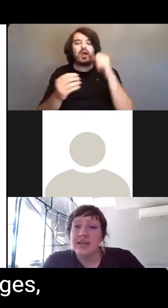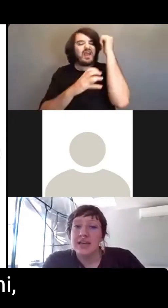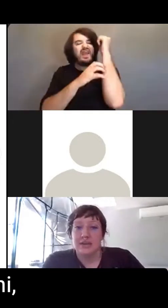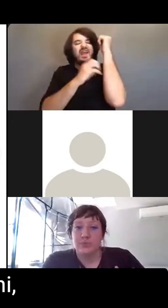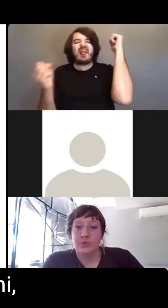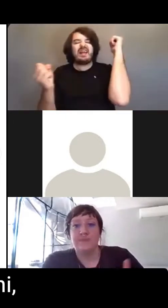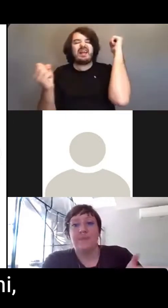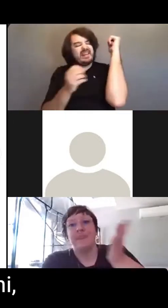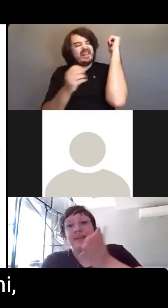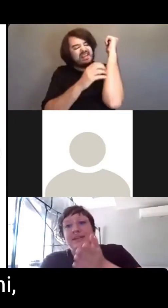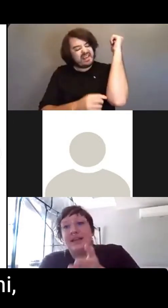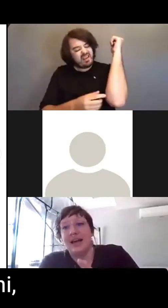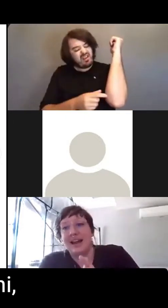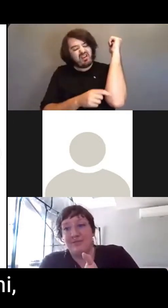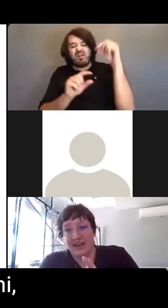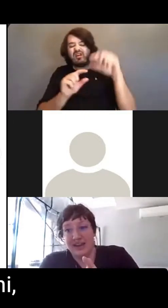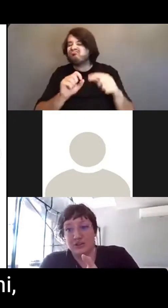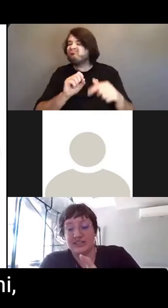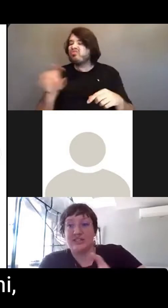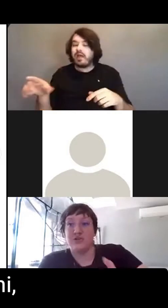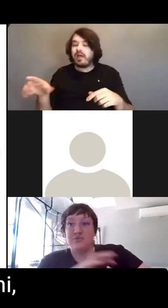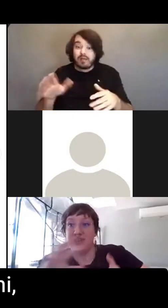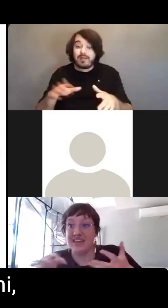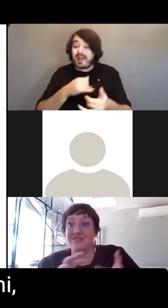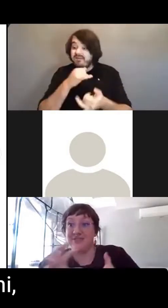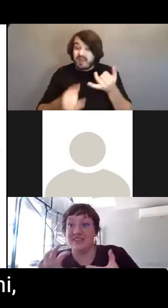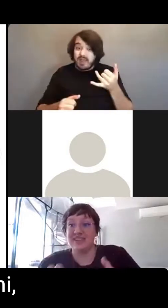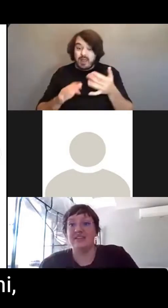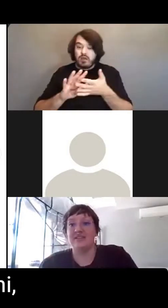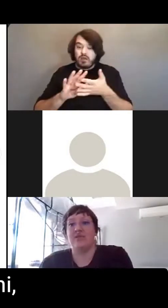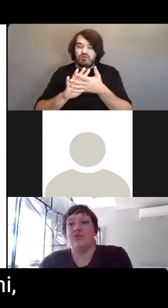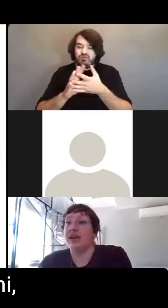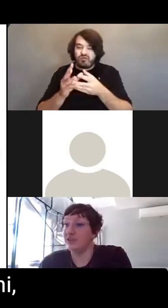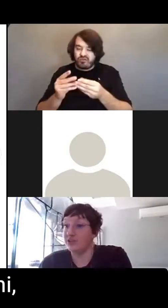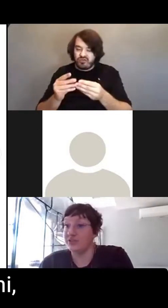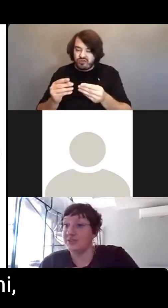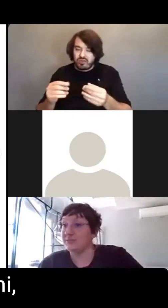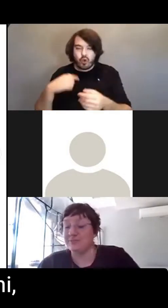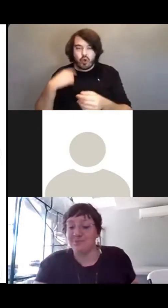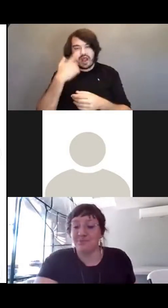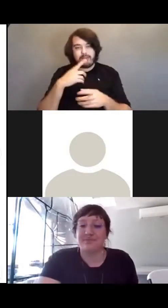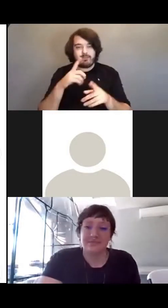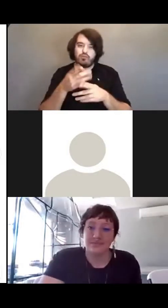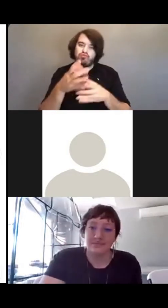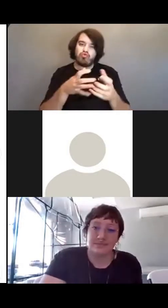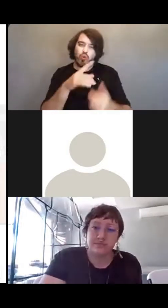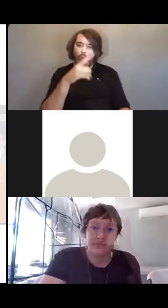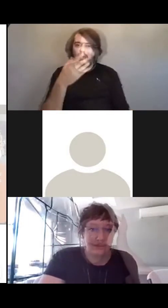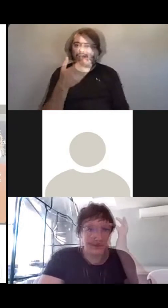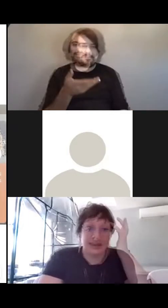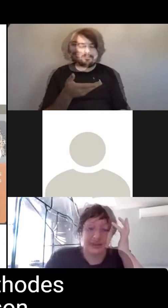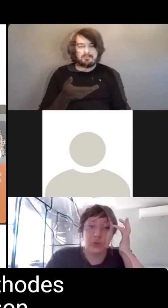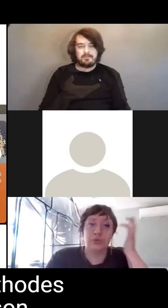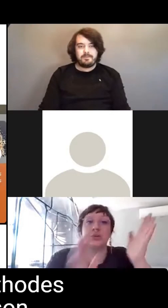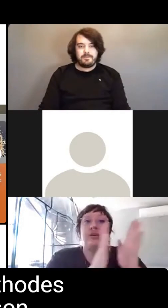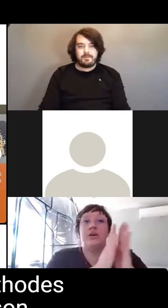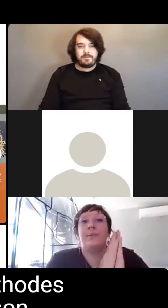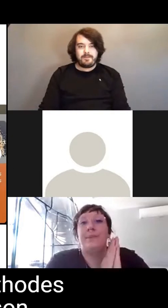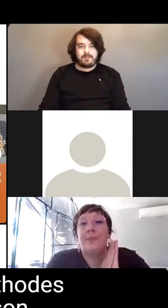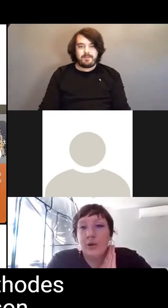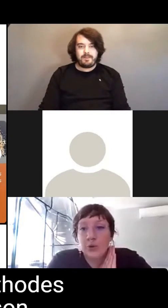jeté. Et puis, à la fin, lorsqu'il a bien fini, il va avoir l'air de ceci. Et